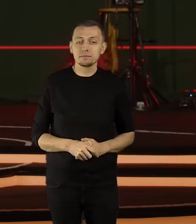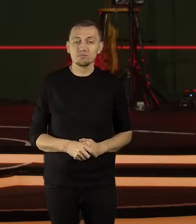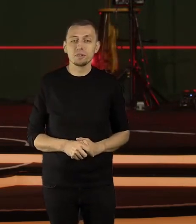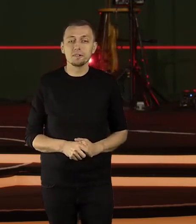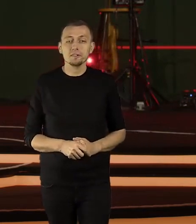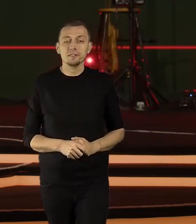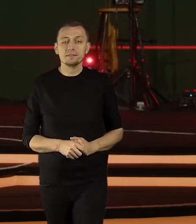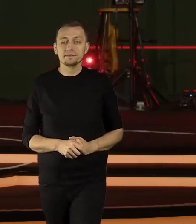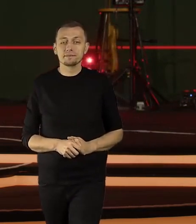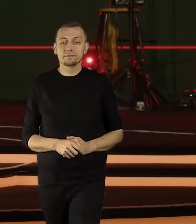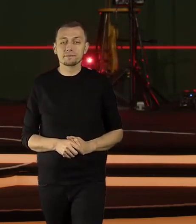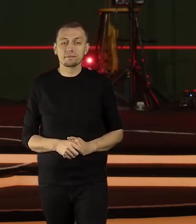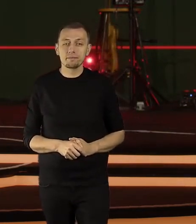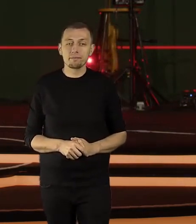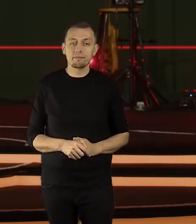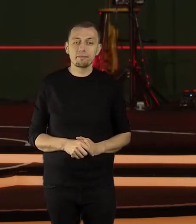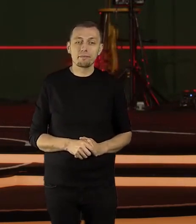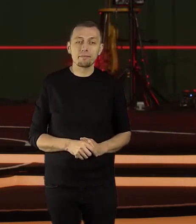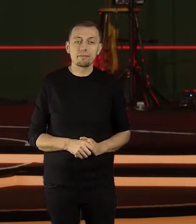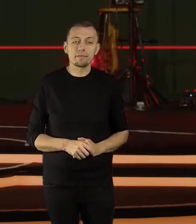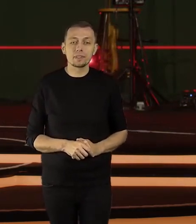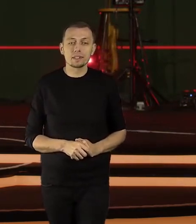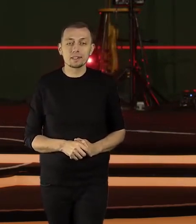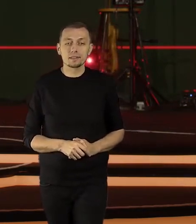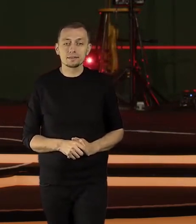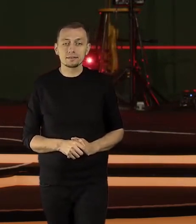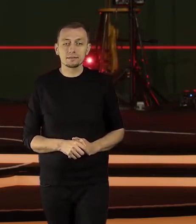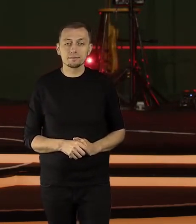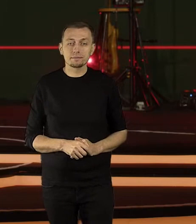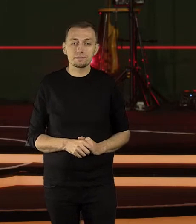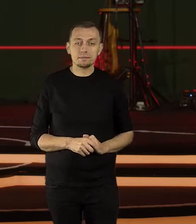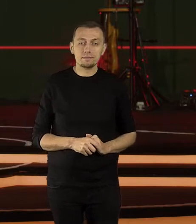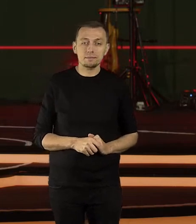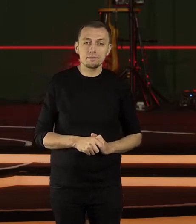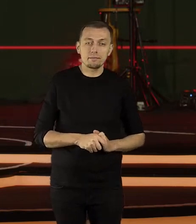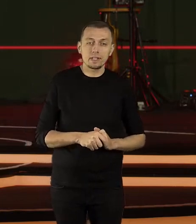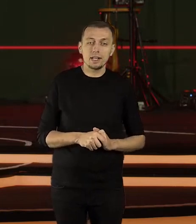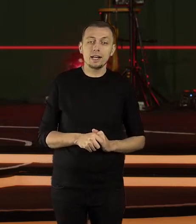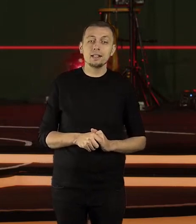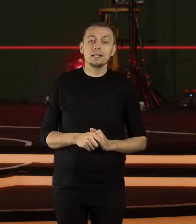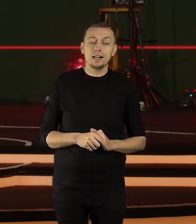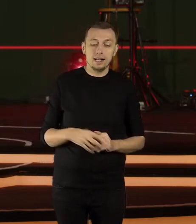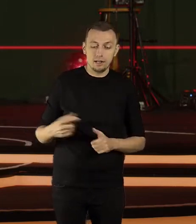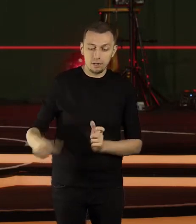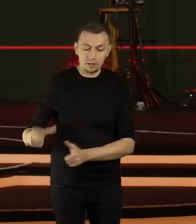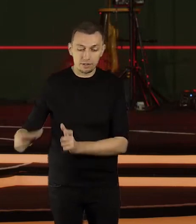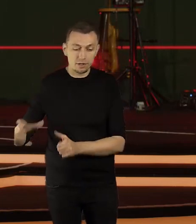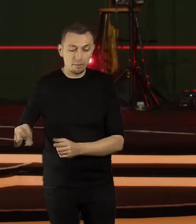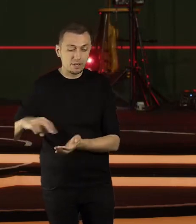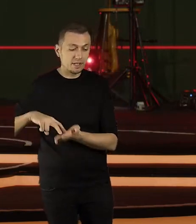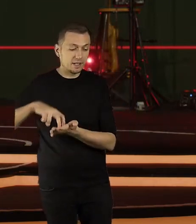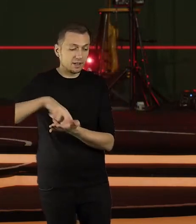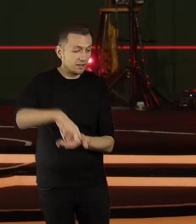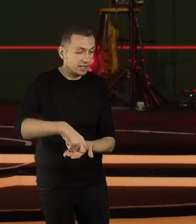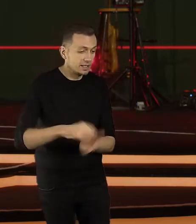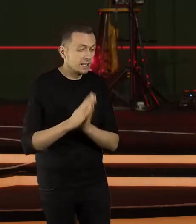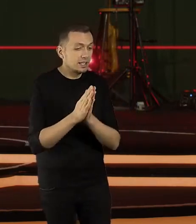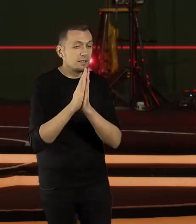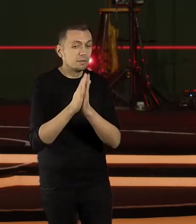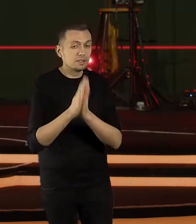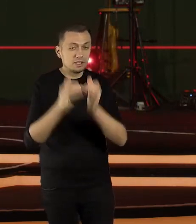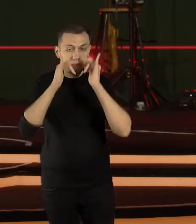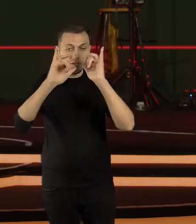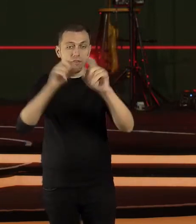A oni padli na kolana i zaczęli się modlić. Zaczęli wołać o Zbawiciela. Wiecie, wystarczy komuś